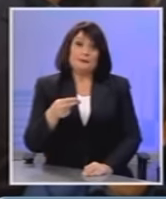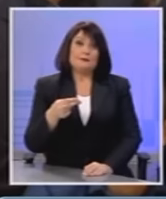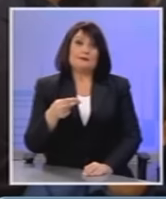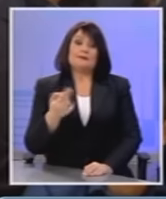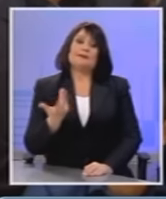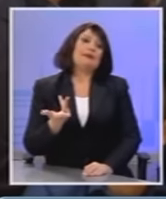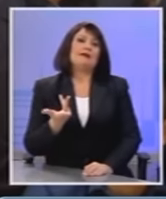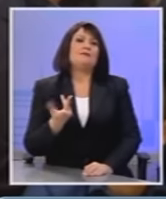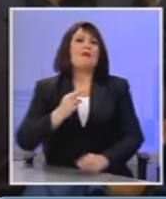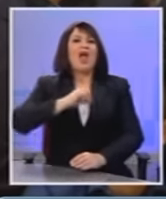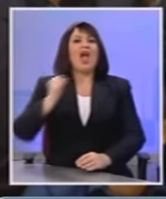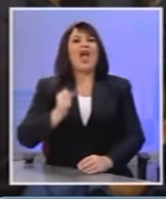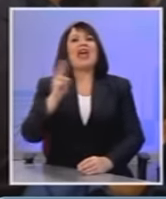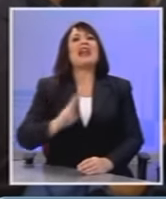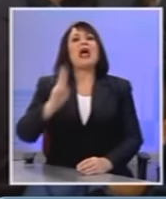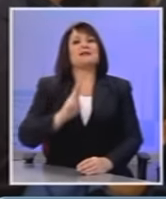για ρατσισμό,